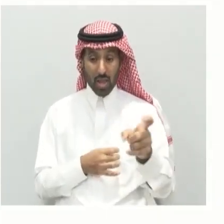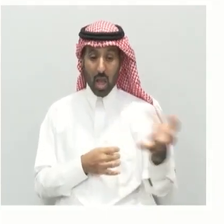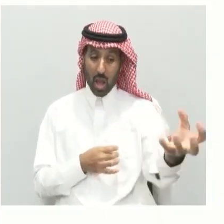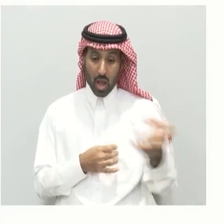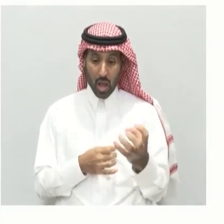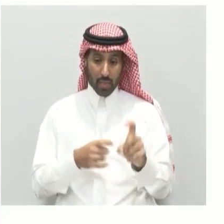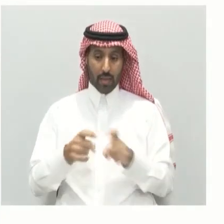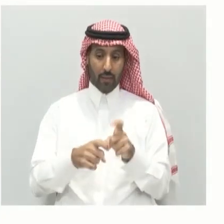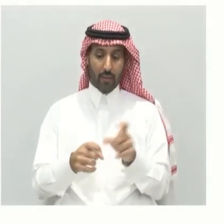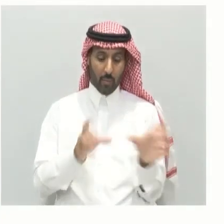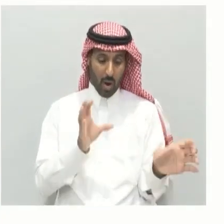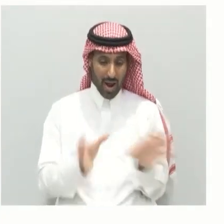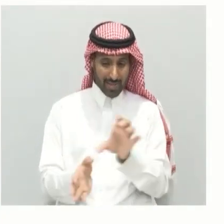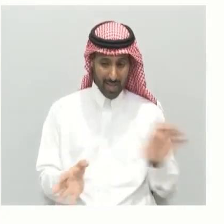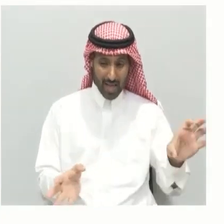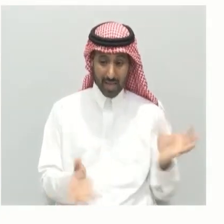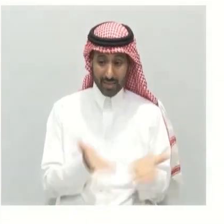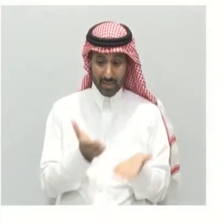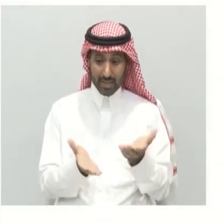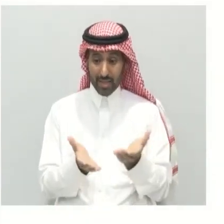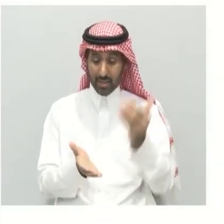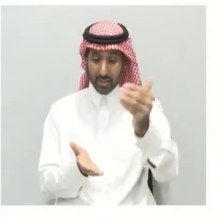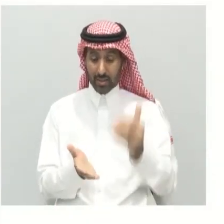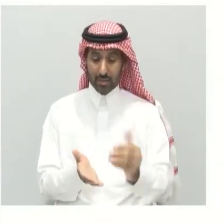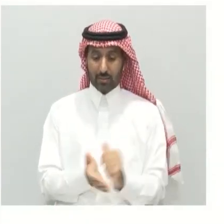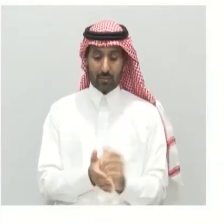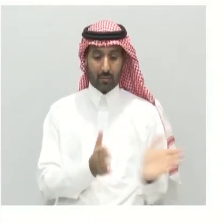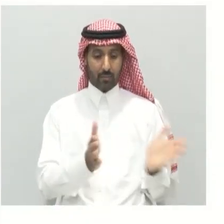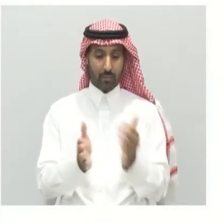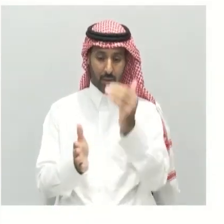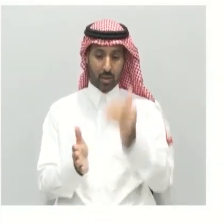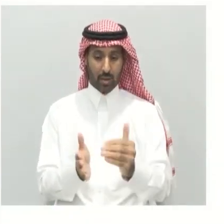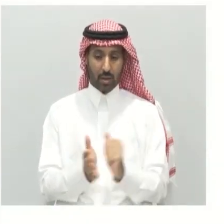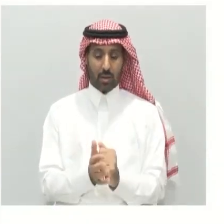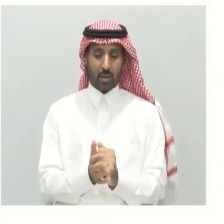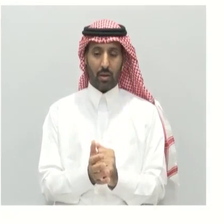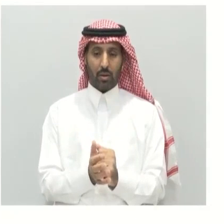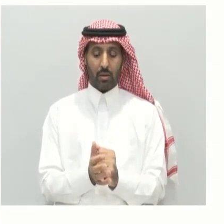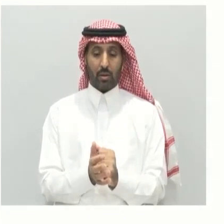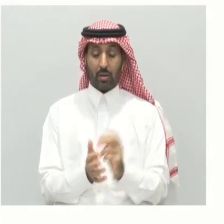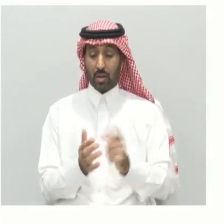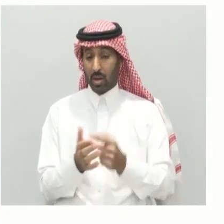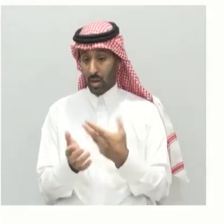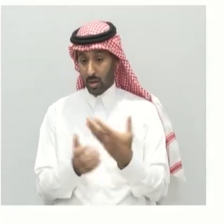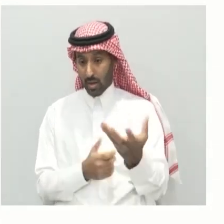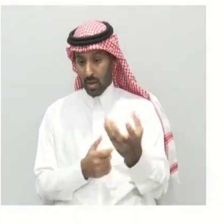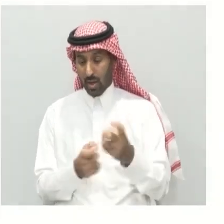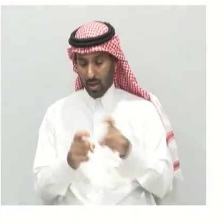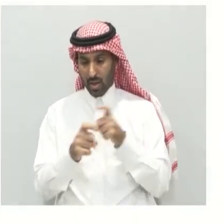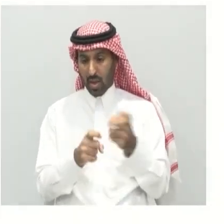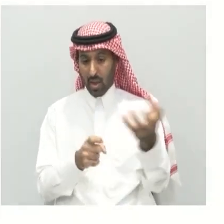الاكسده والاختزال الاتيه اذا هنا يحتاج ماذا يحتاج الاكسده